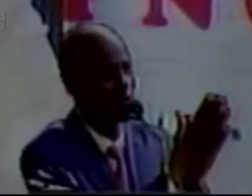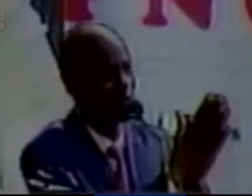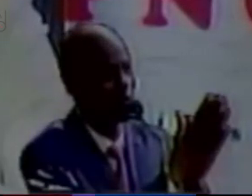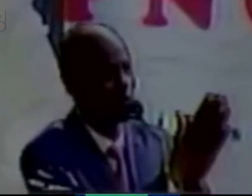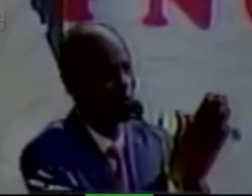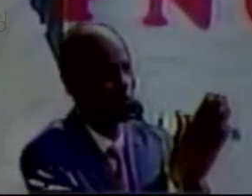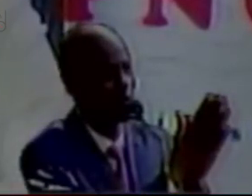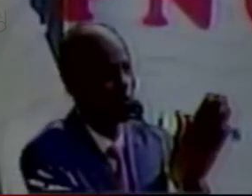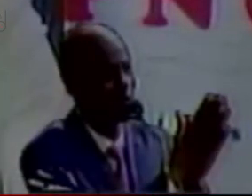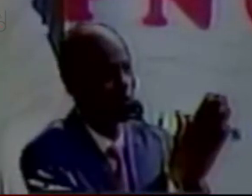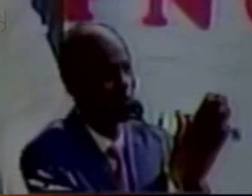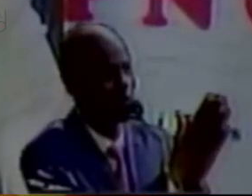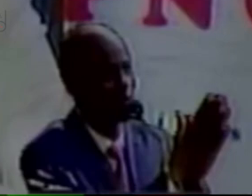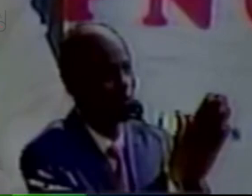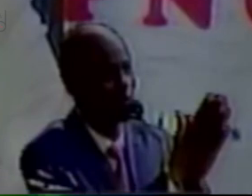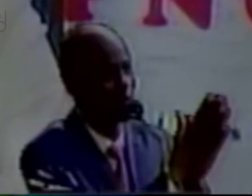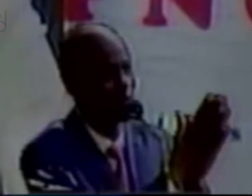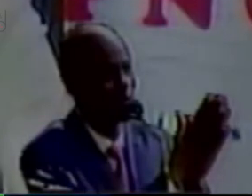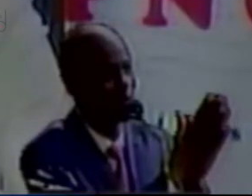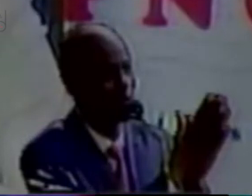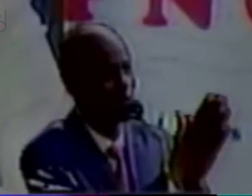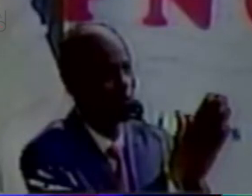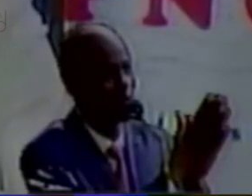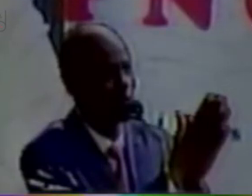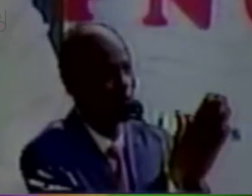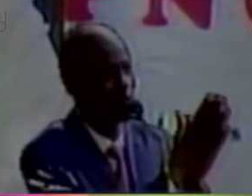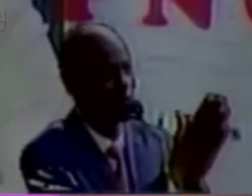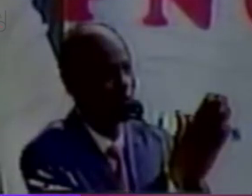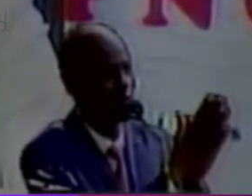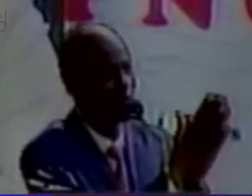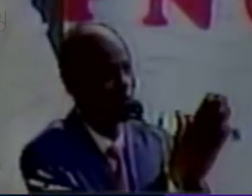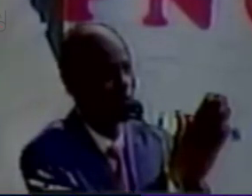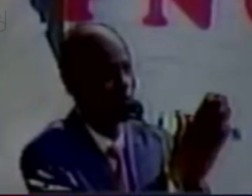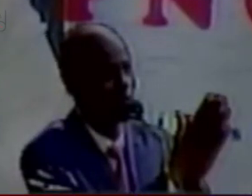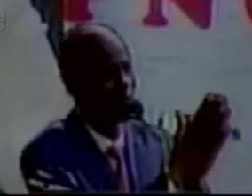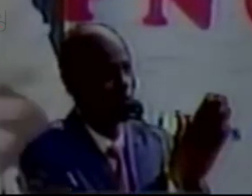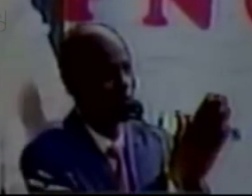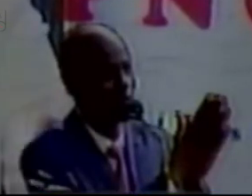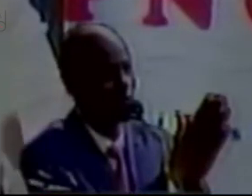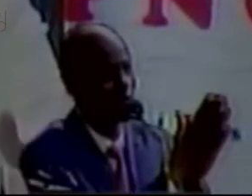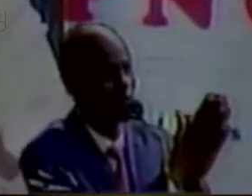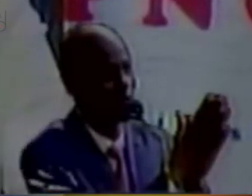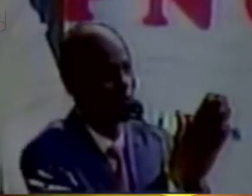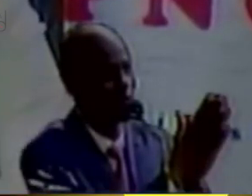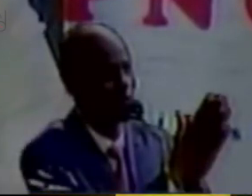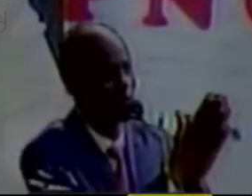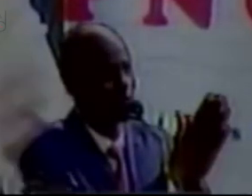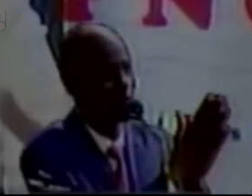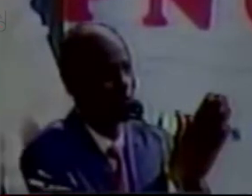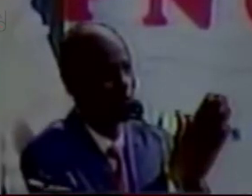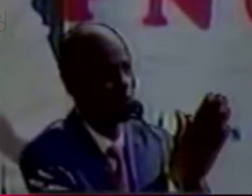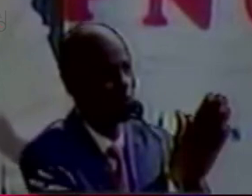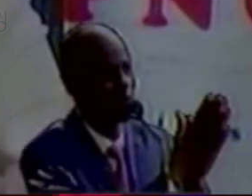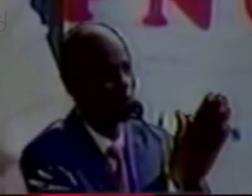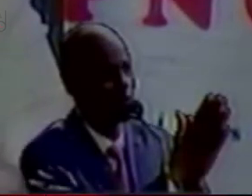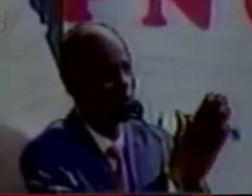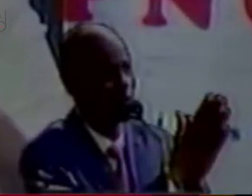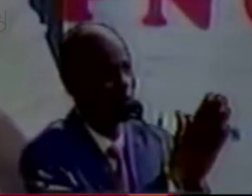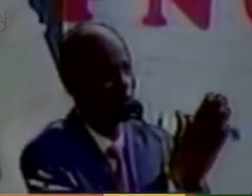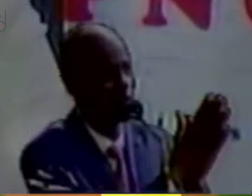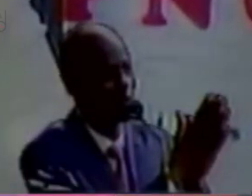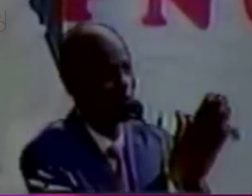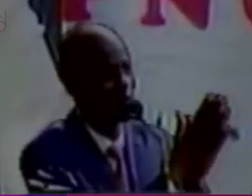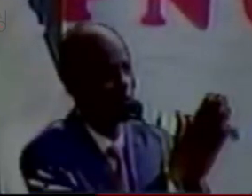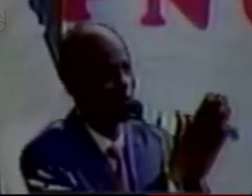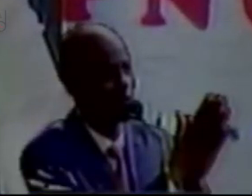de ministre moi l'accompagné il vini avec moi c'est là il fin li lettre au grand public il fin li là avec média là